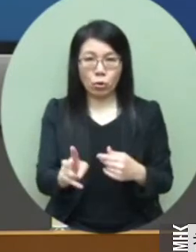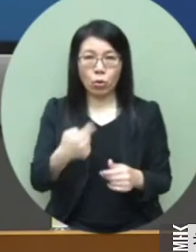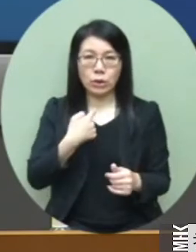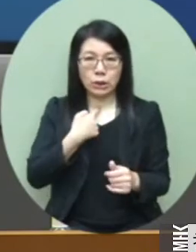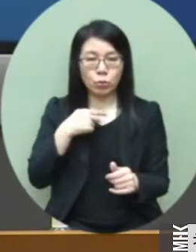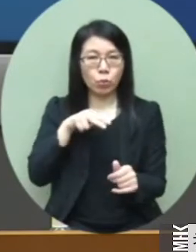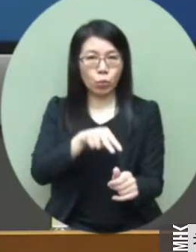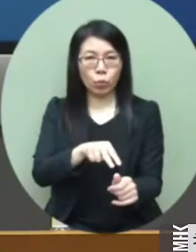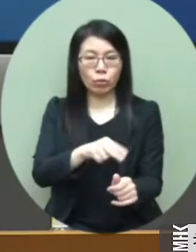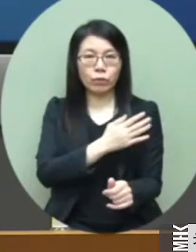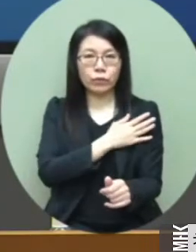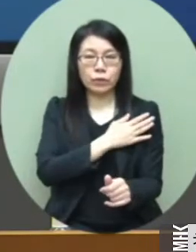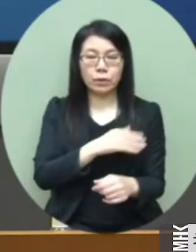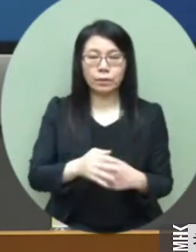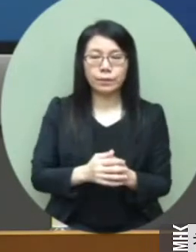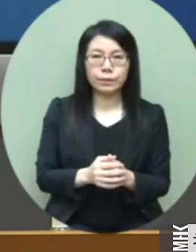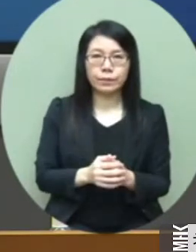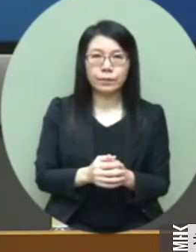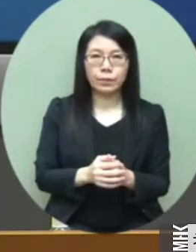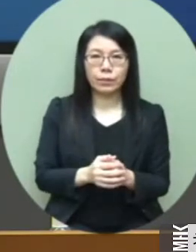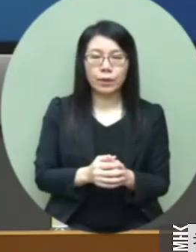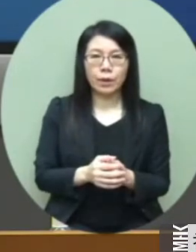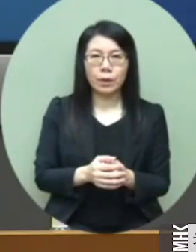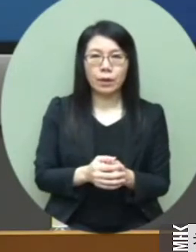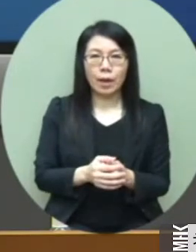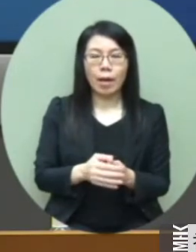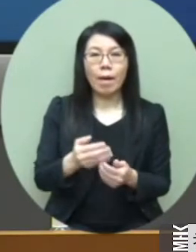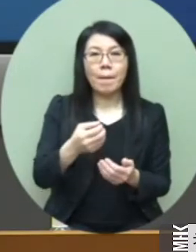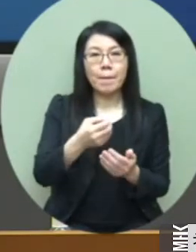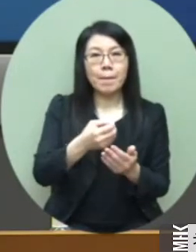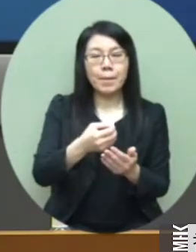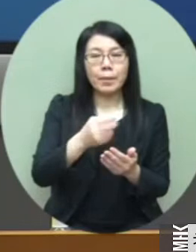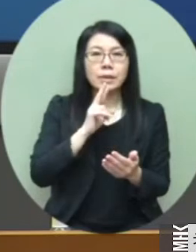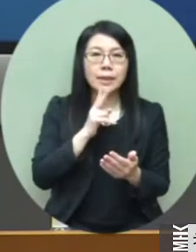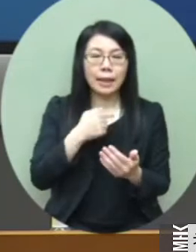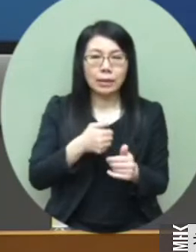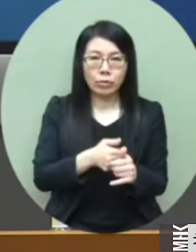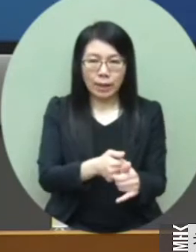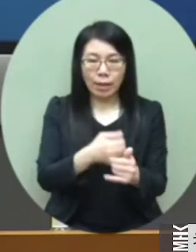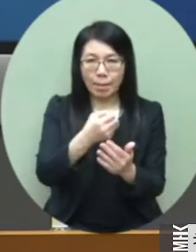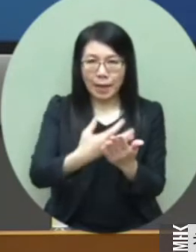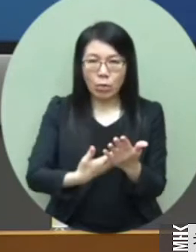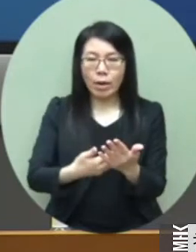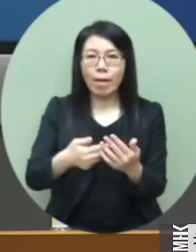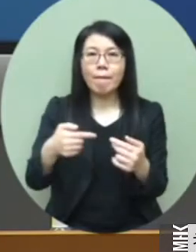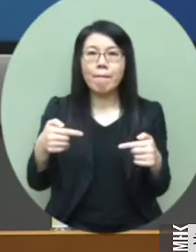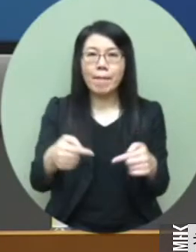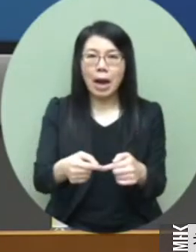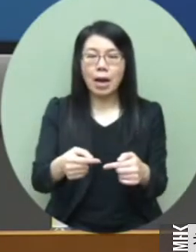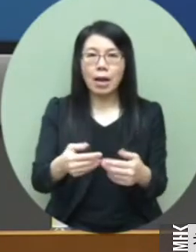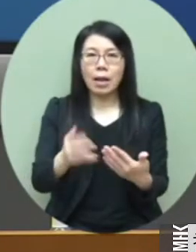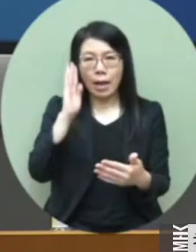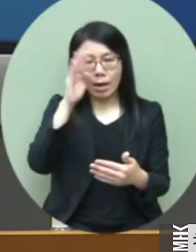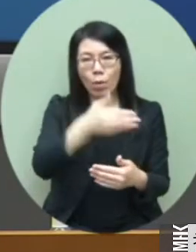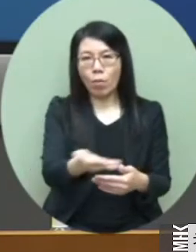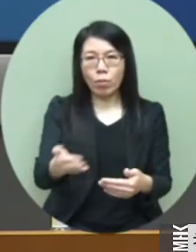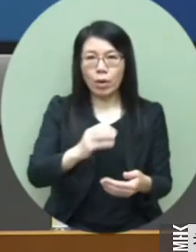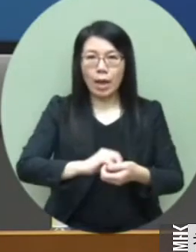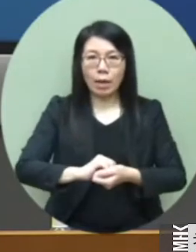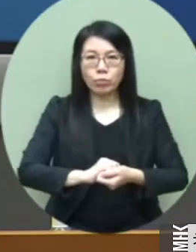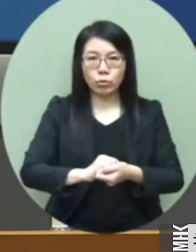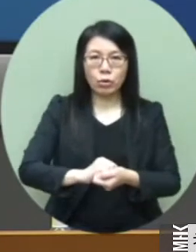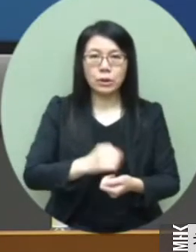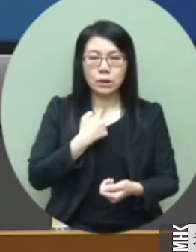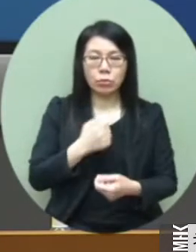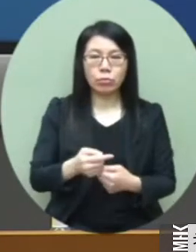都是有序有条件，也是大家合作的一个情况。第